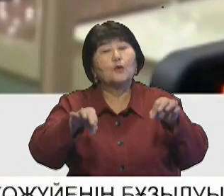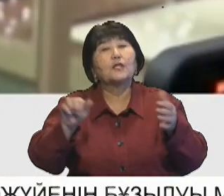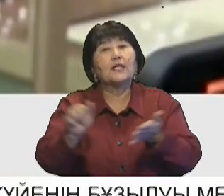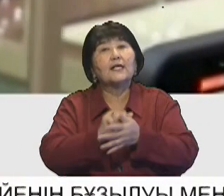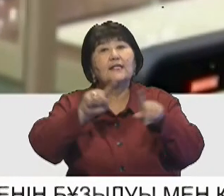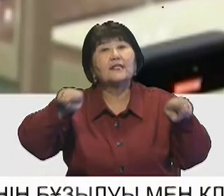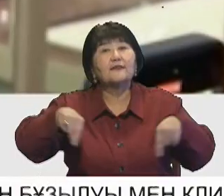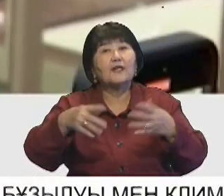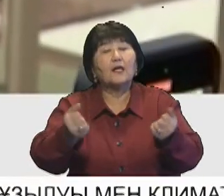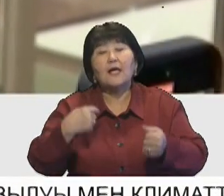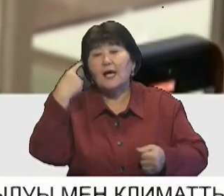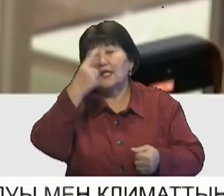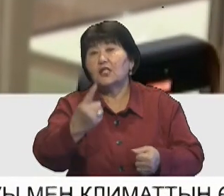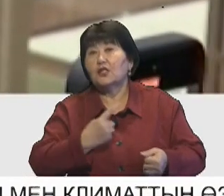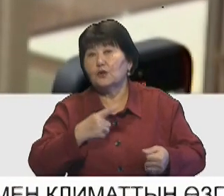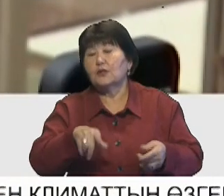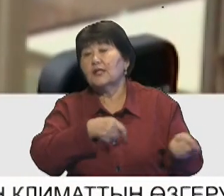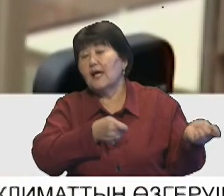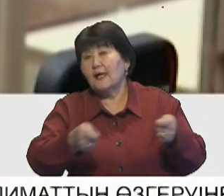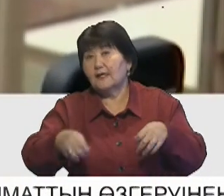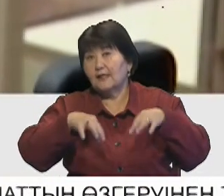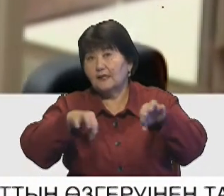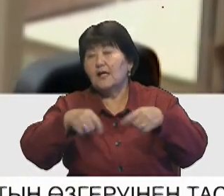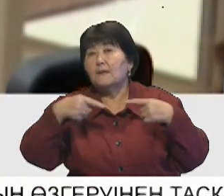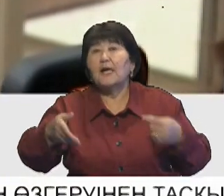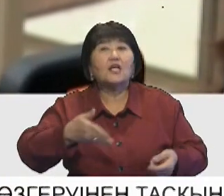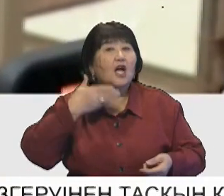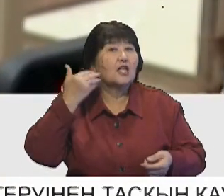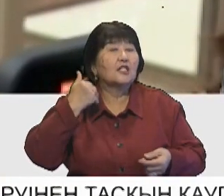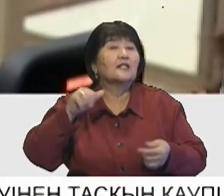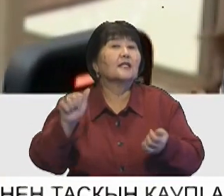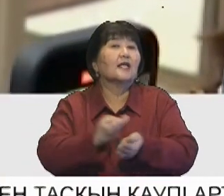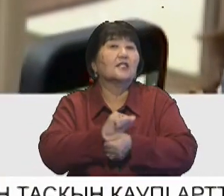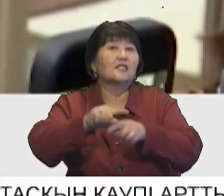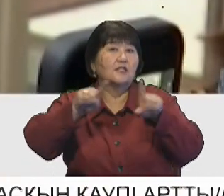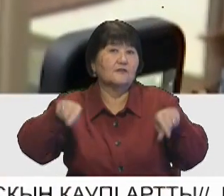сертификат алу керек. Ал жеке тұлға ретінде әкелгісі келсе, басқа жеңілдетілген сертификат алу